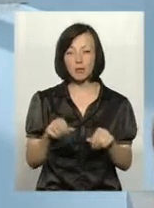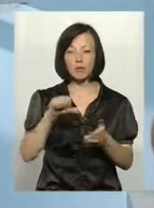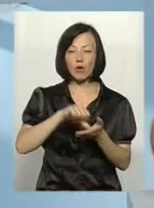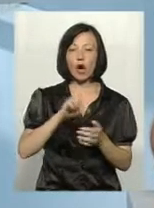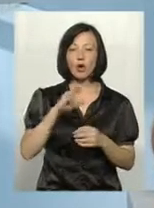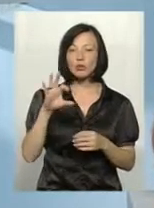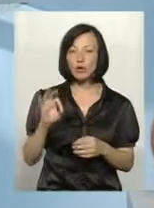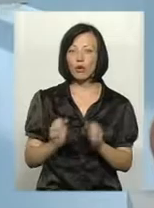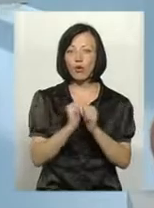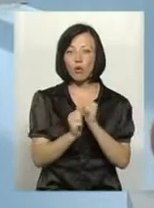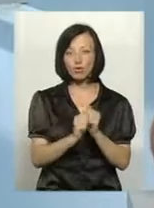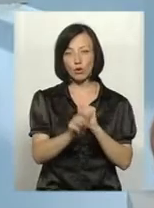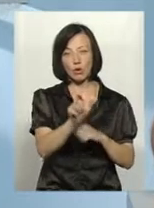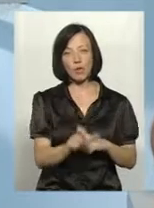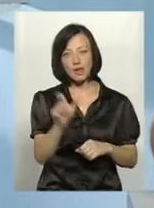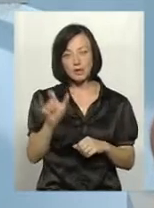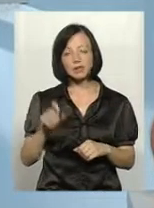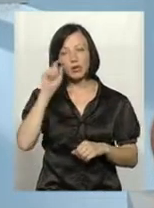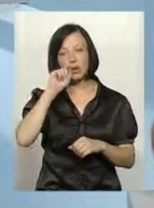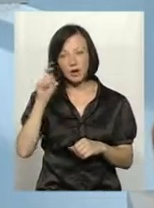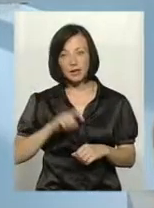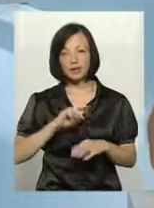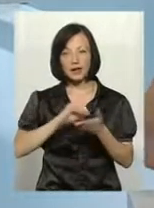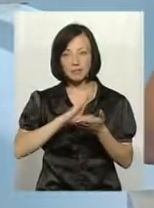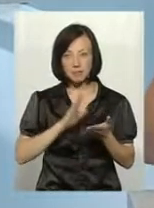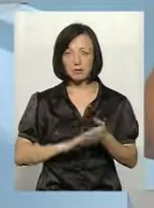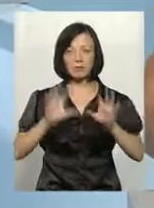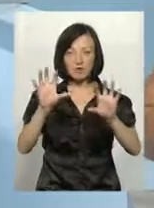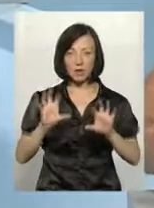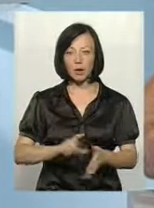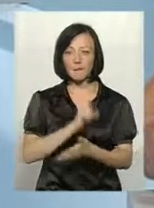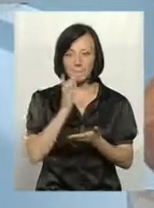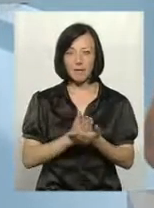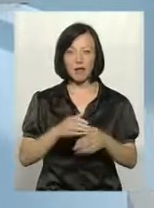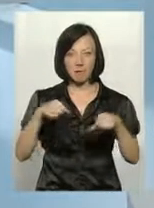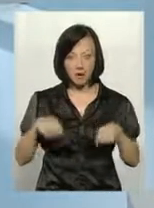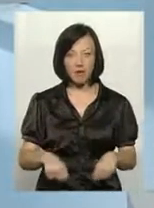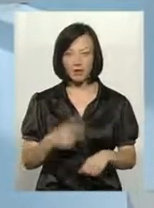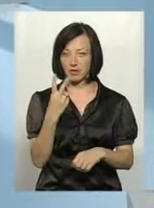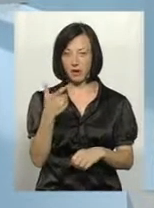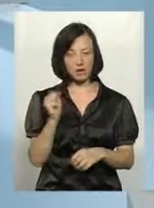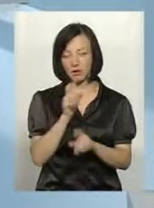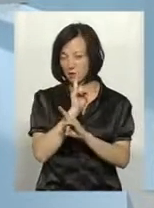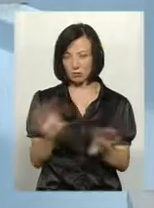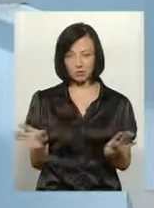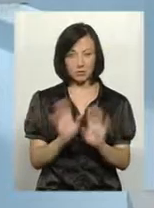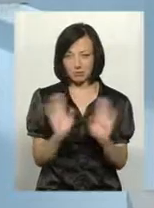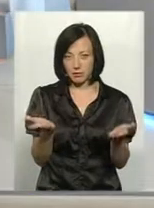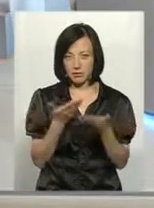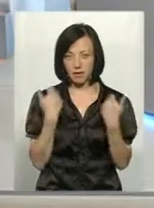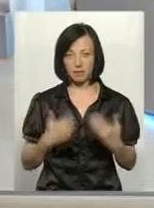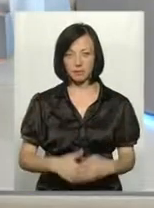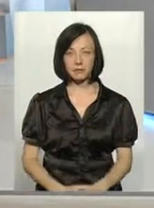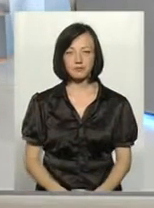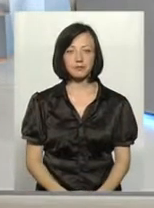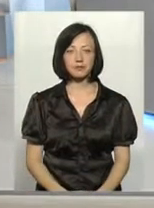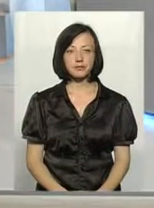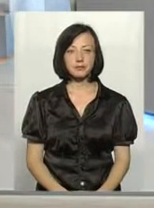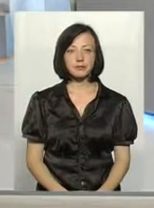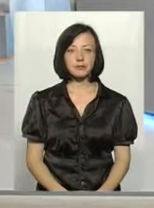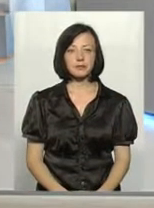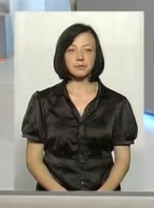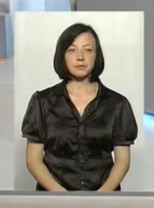атошників, але для кожного громадянина України, так як це прописано в законодавстві, має право, 2 гектари не буде, їх просто немає. Міські